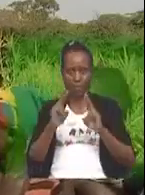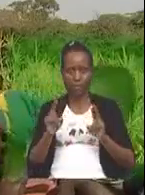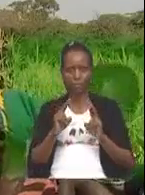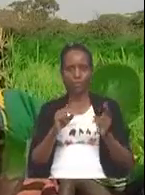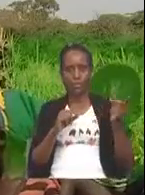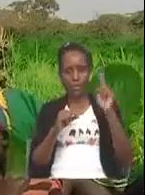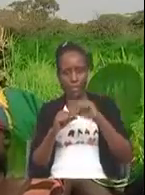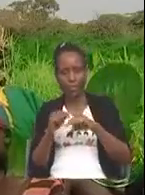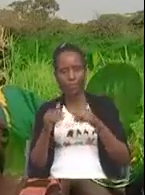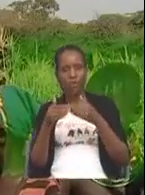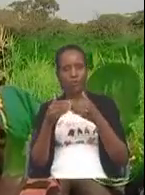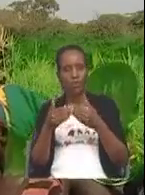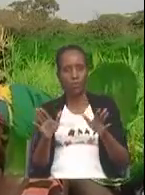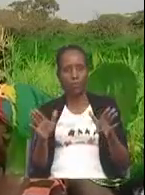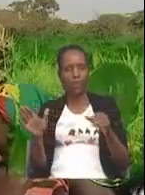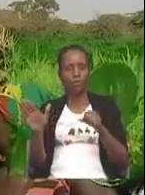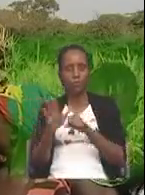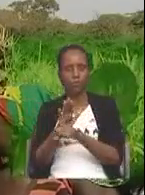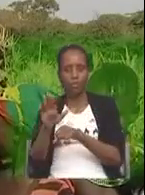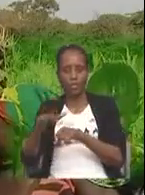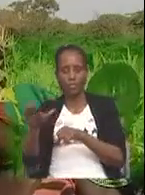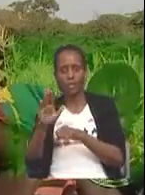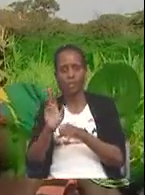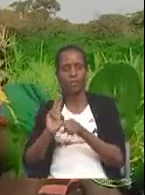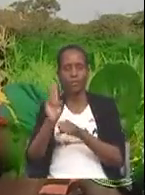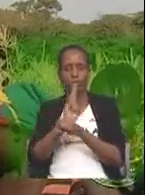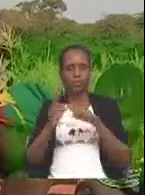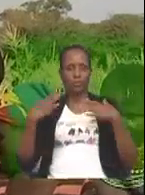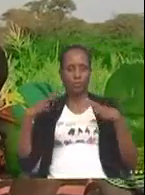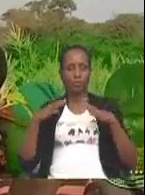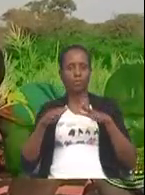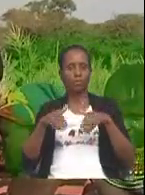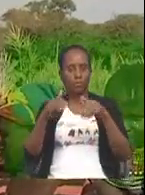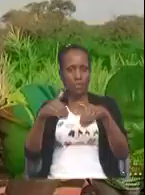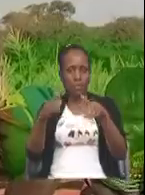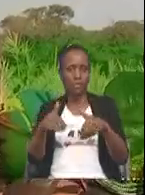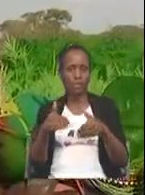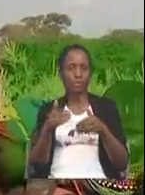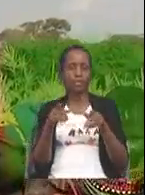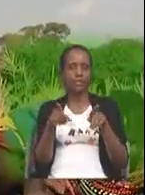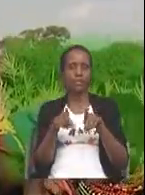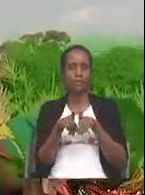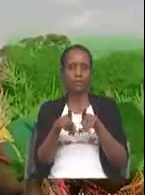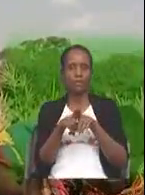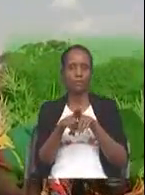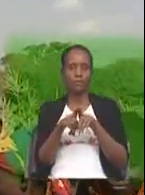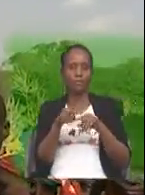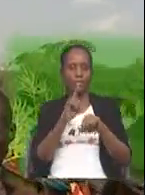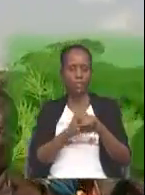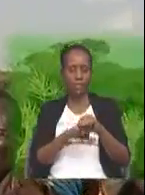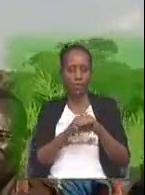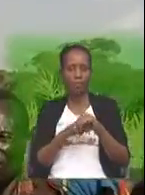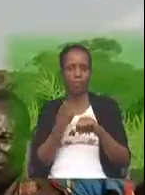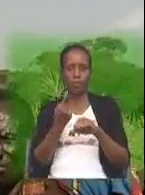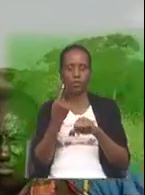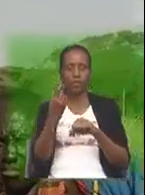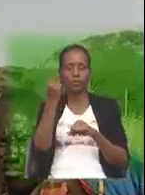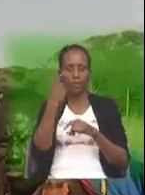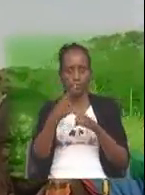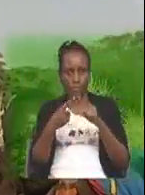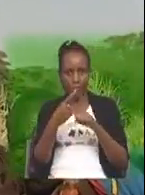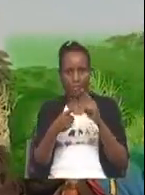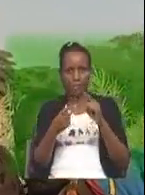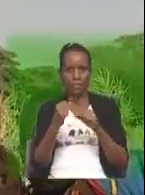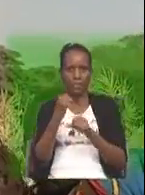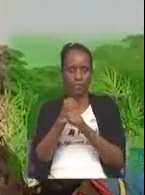on board, they opened the whole area. In fact, they were using human labor to open up, and their timeline was only 5 years. They were